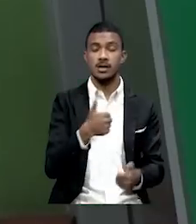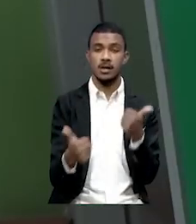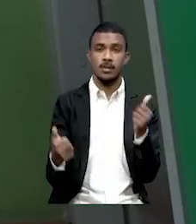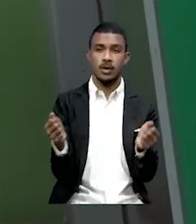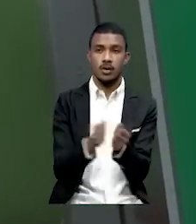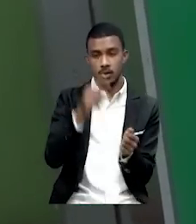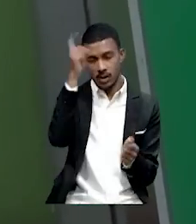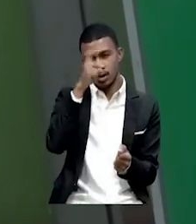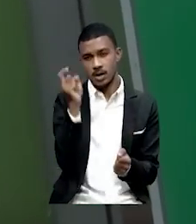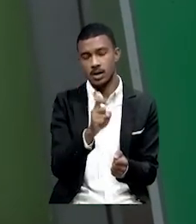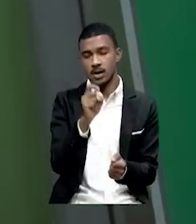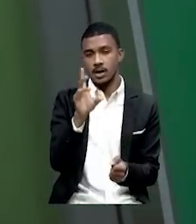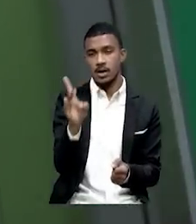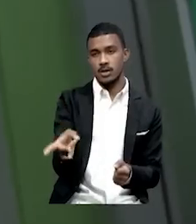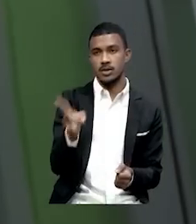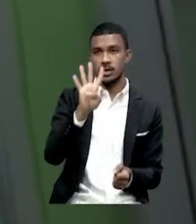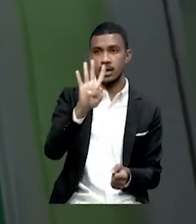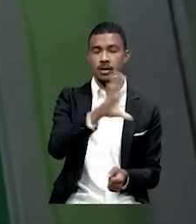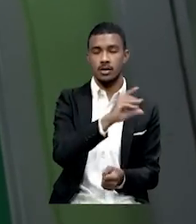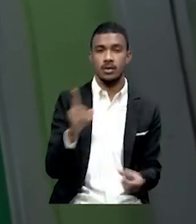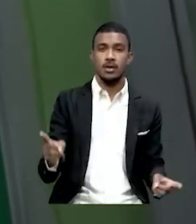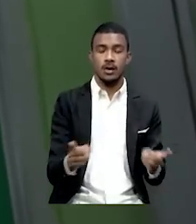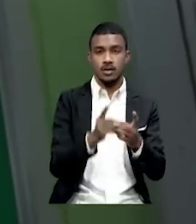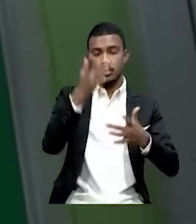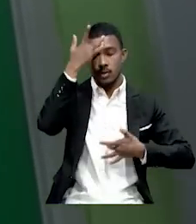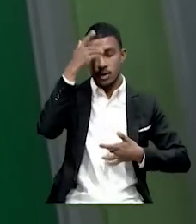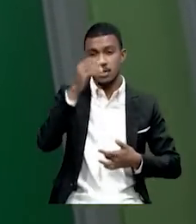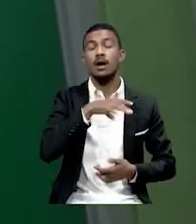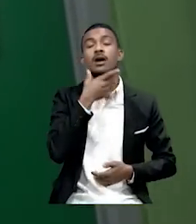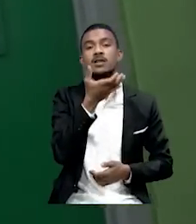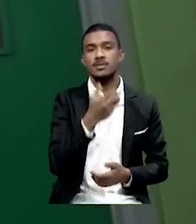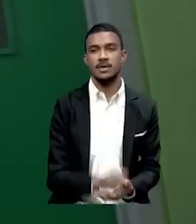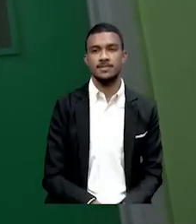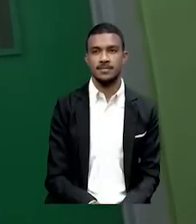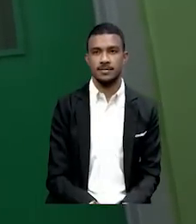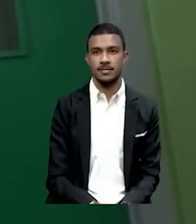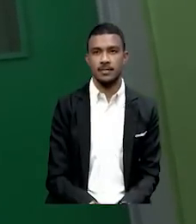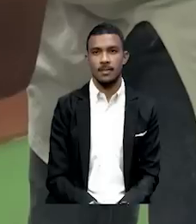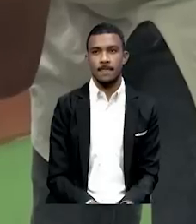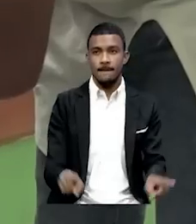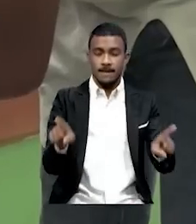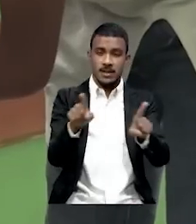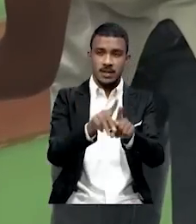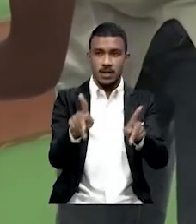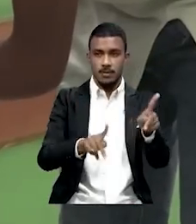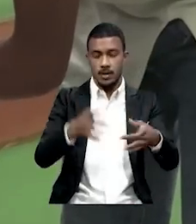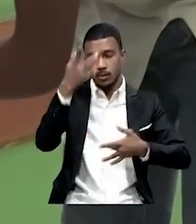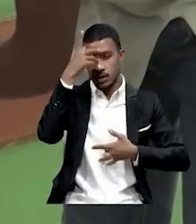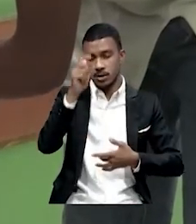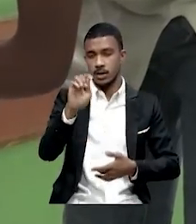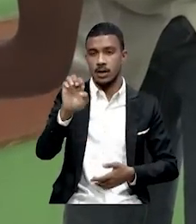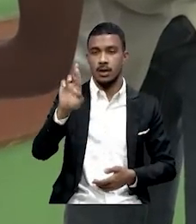idade hitu nu resin hat no sofremos mora asma Nune paciente Teresa ne